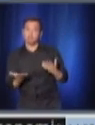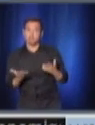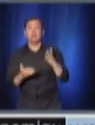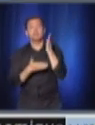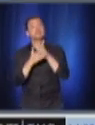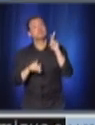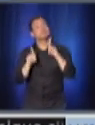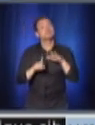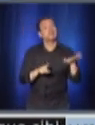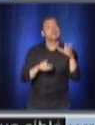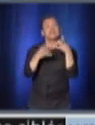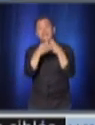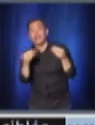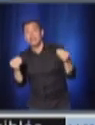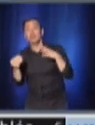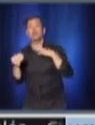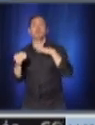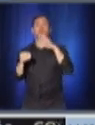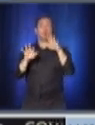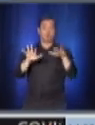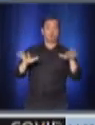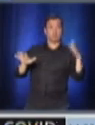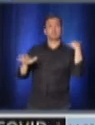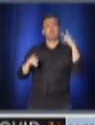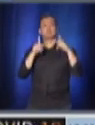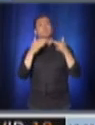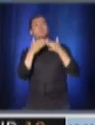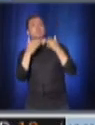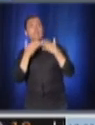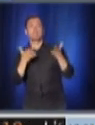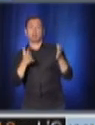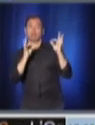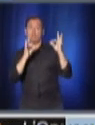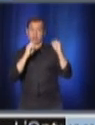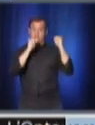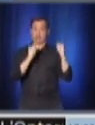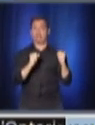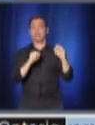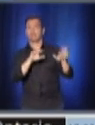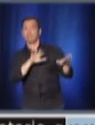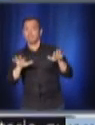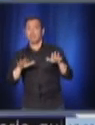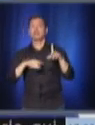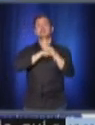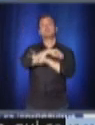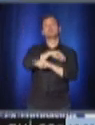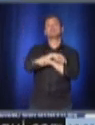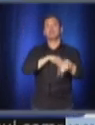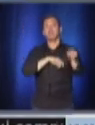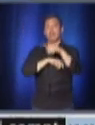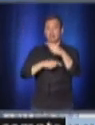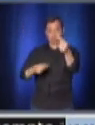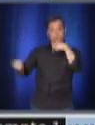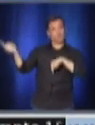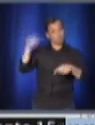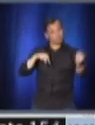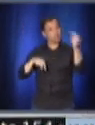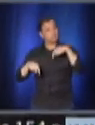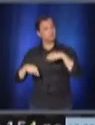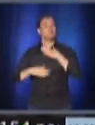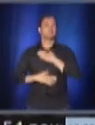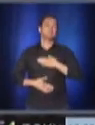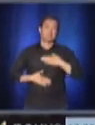qui étaient à risque, qui ne le sont plus. Alors, je pense qu'on a eu quand même un très bon retour de notre personnel qu'on apprécie d'ailleurs. On va